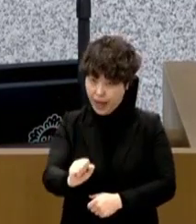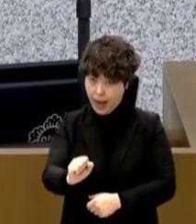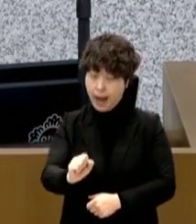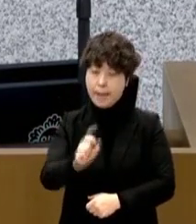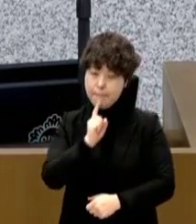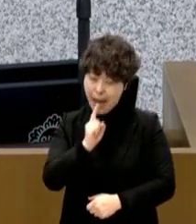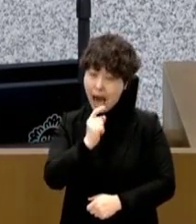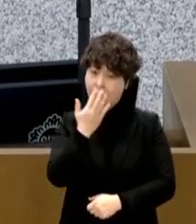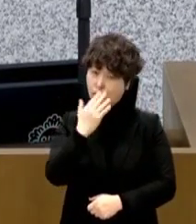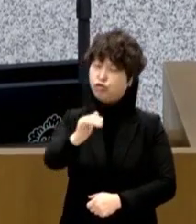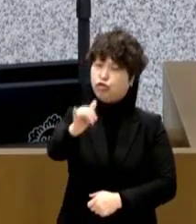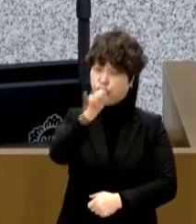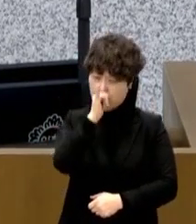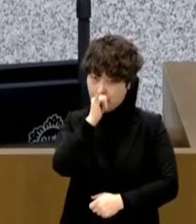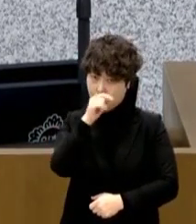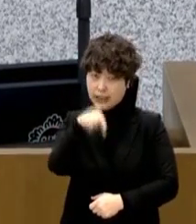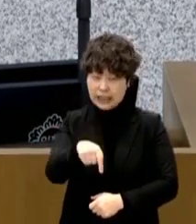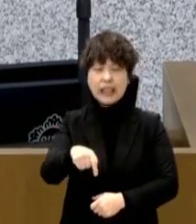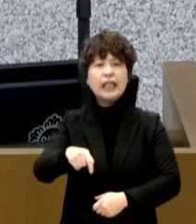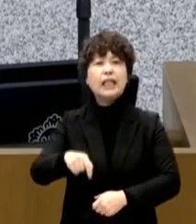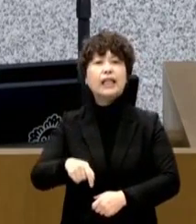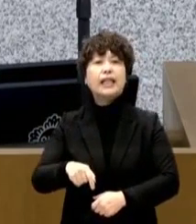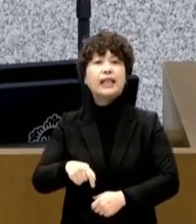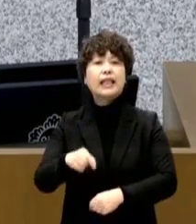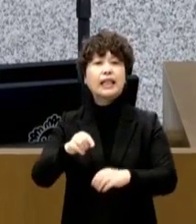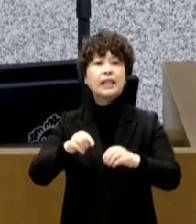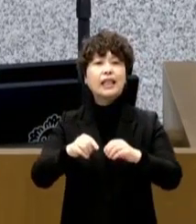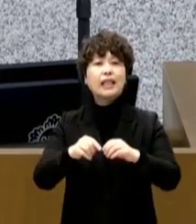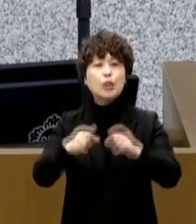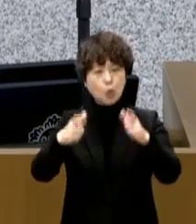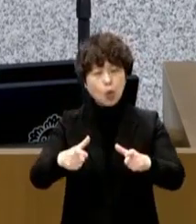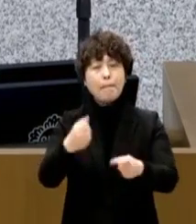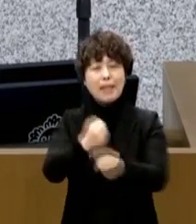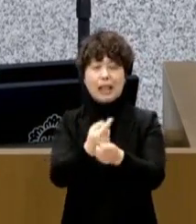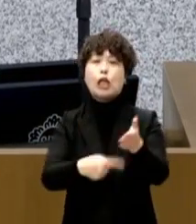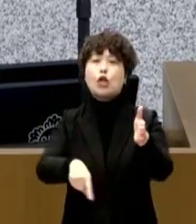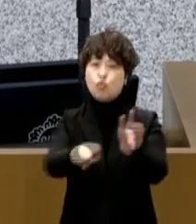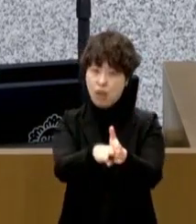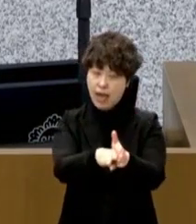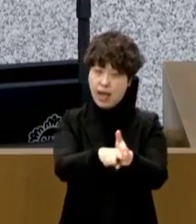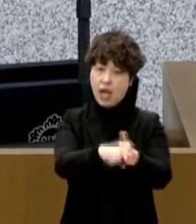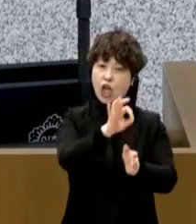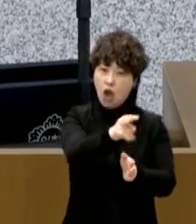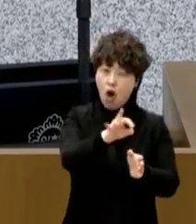살만하다라고 말하는 민생의 토대를 만들기 위해 경기도의 여야와